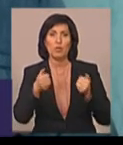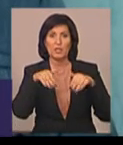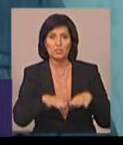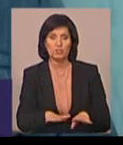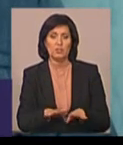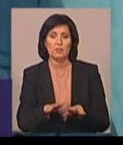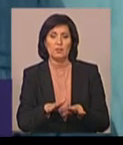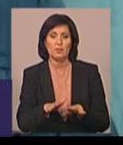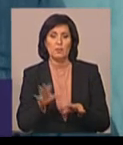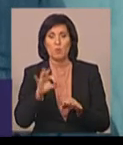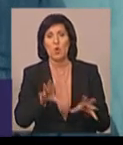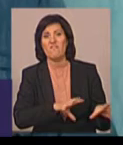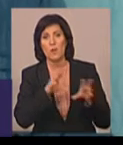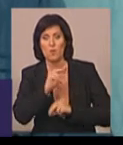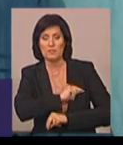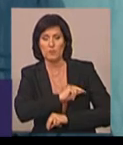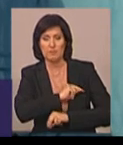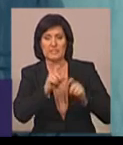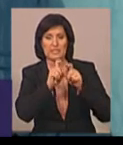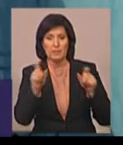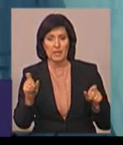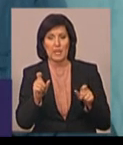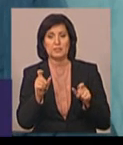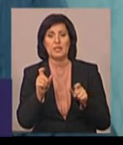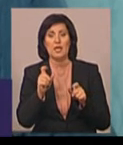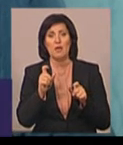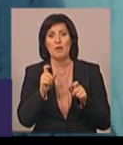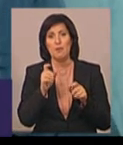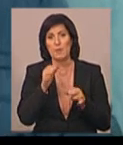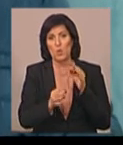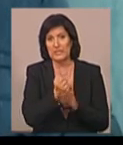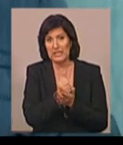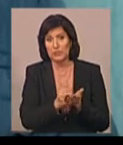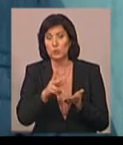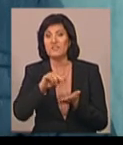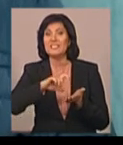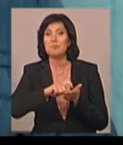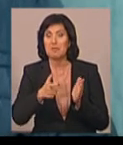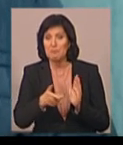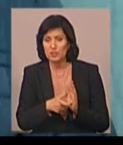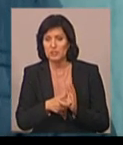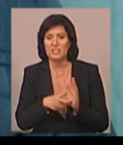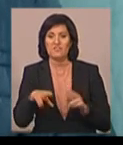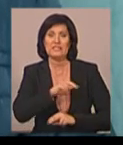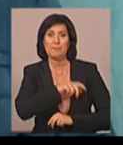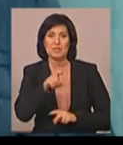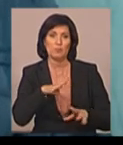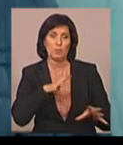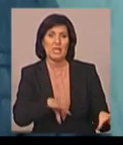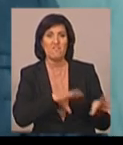нами про евакуацію працівників департаменту екології природних ресурсів з приміщення. Всі працівники